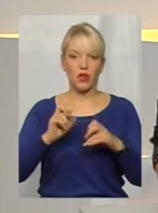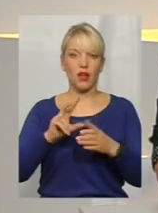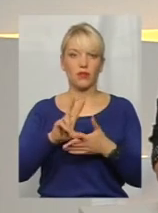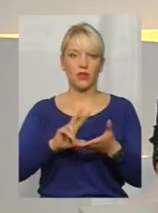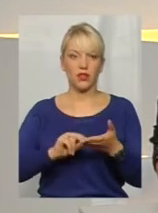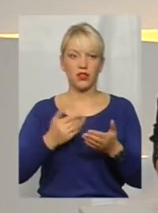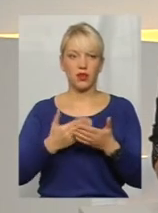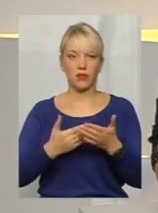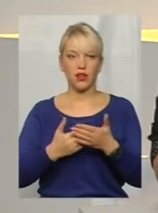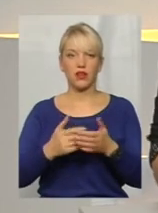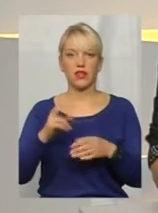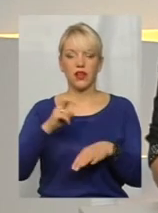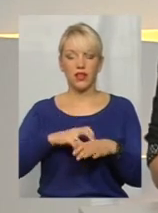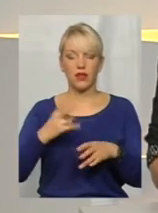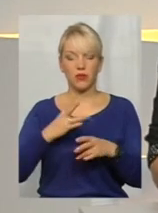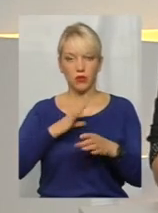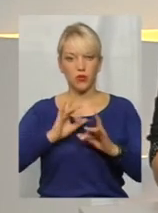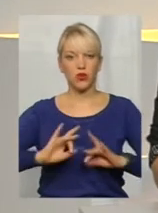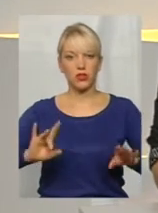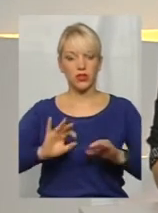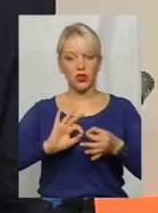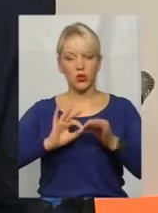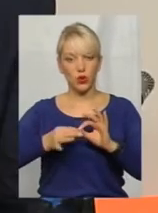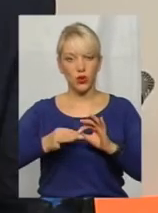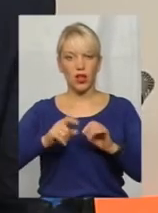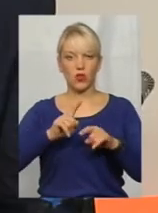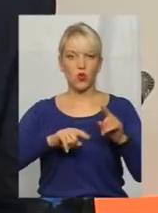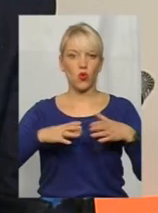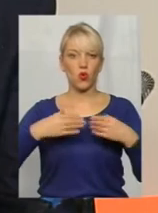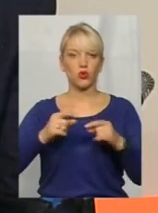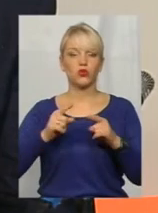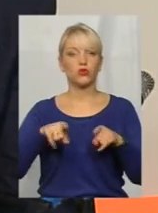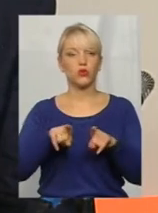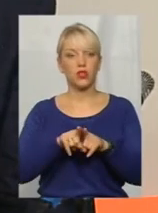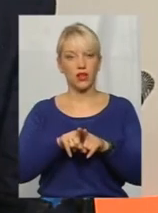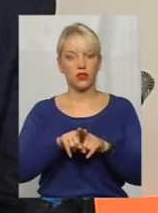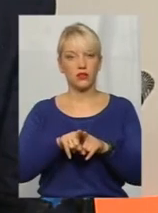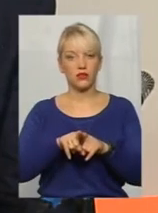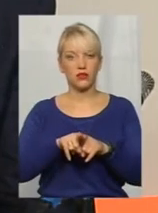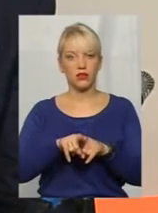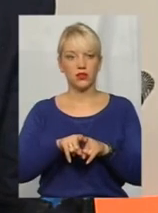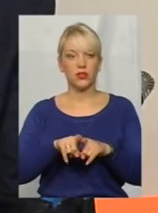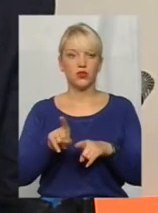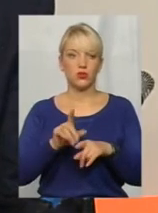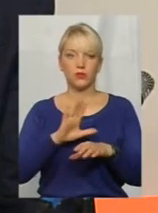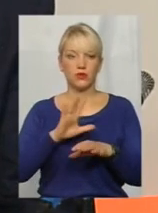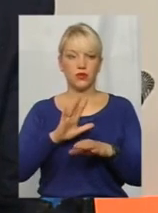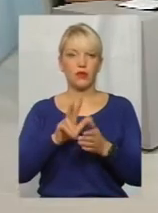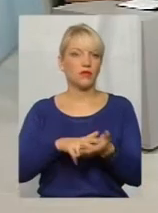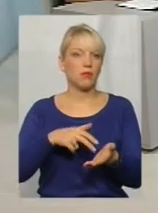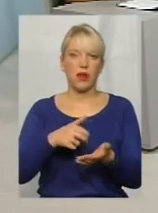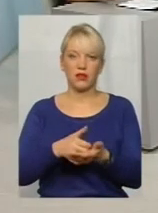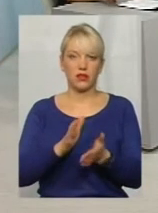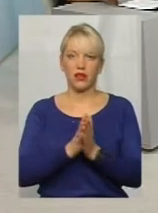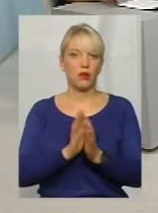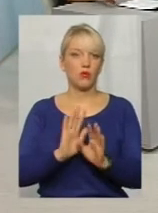От лікар, який він має дати докладну інформацію і пояснити родичам, чому саме так, щоб вони там не падали на коліна і не